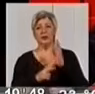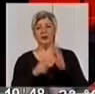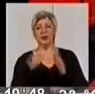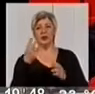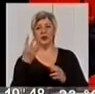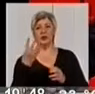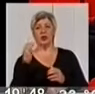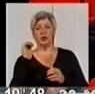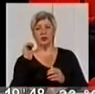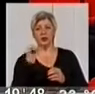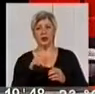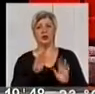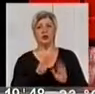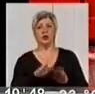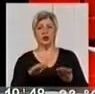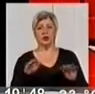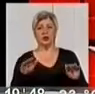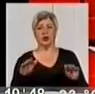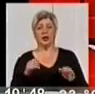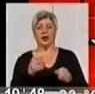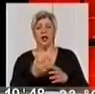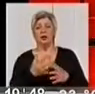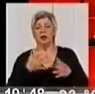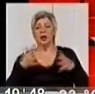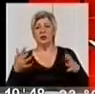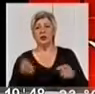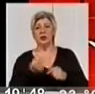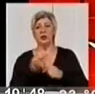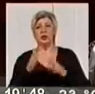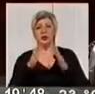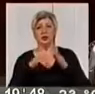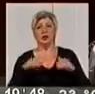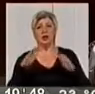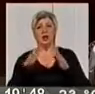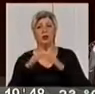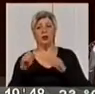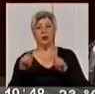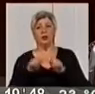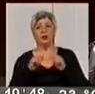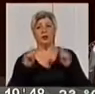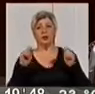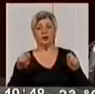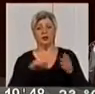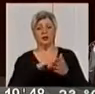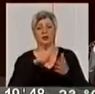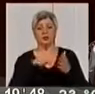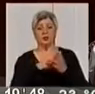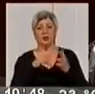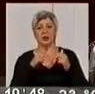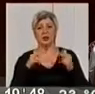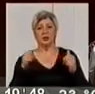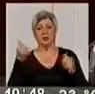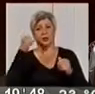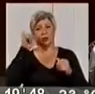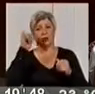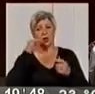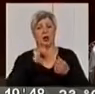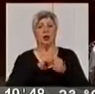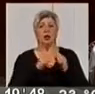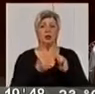в тисячі, я вибачаюсь, да. Найбільшу кількість таборів таких відкриється в місті Дніпро, Кривий Ріг,